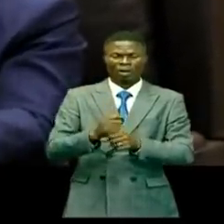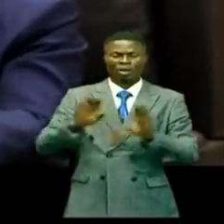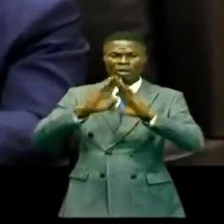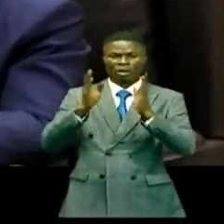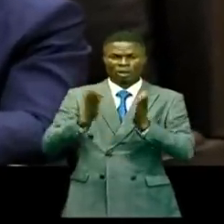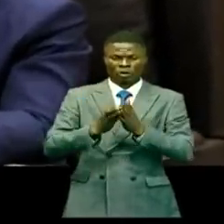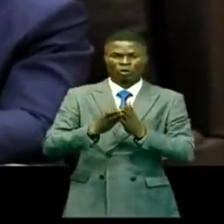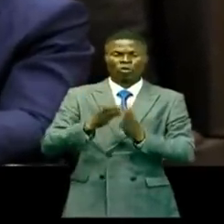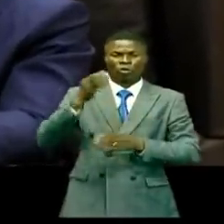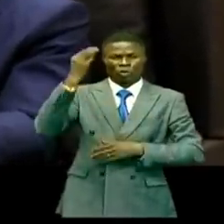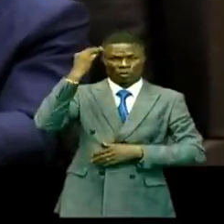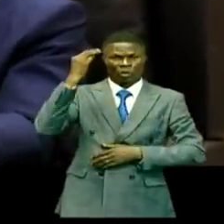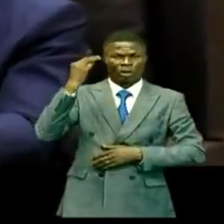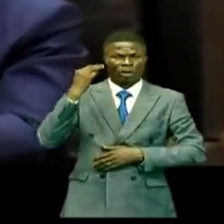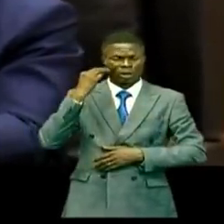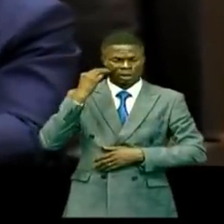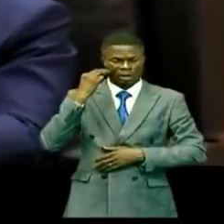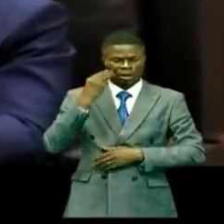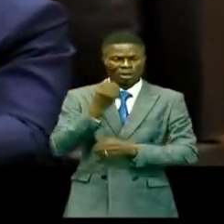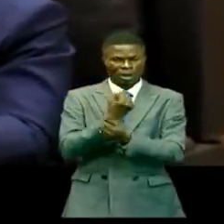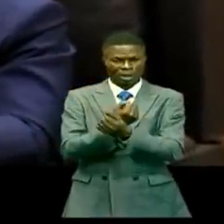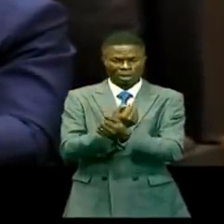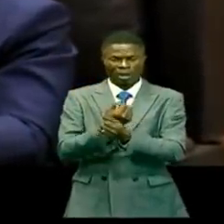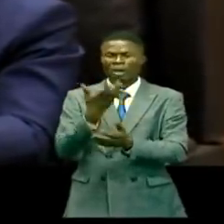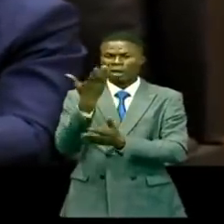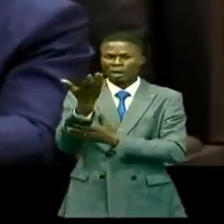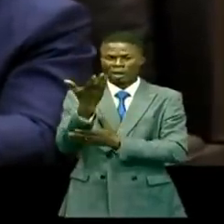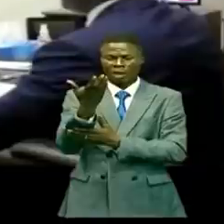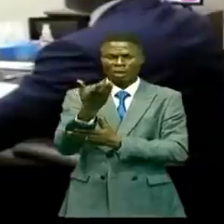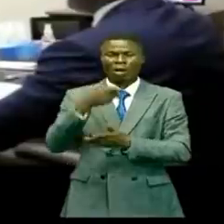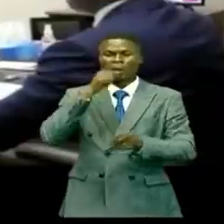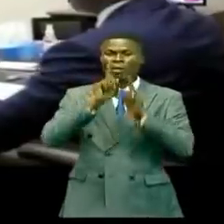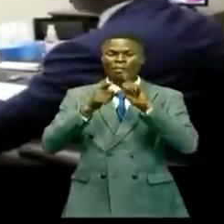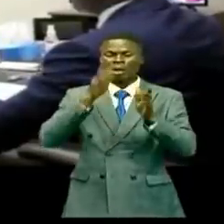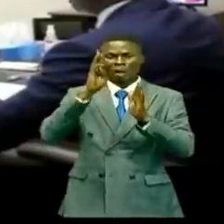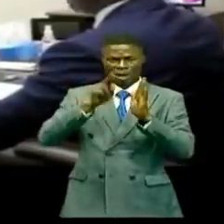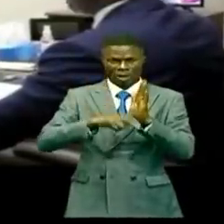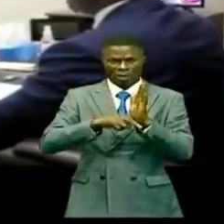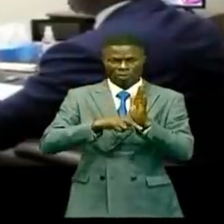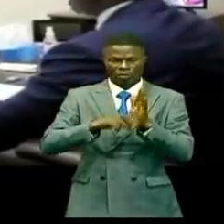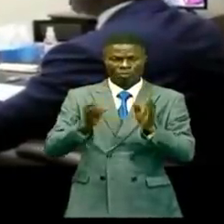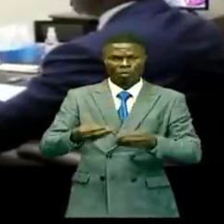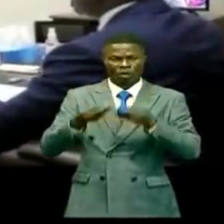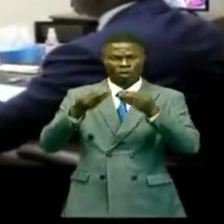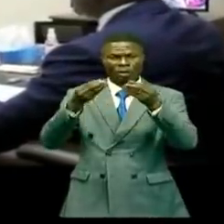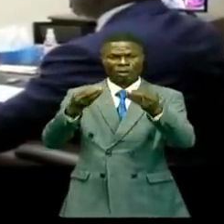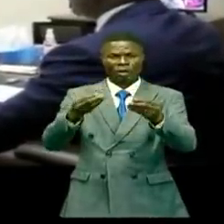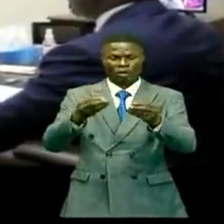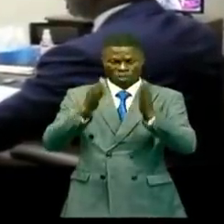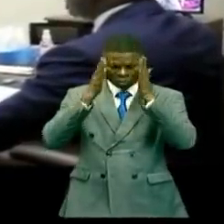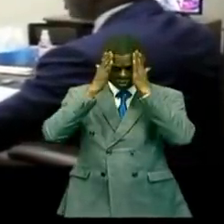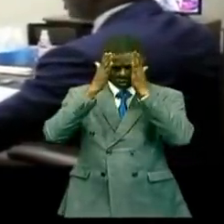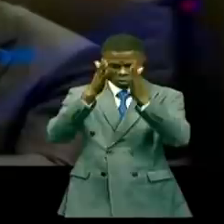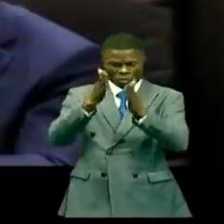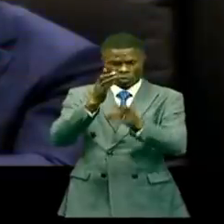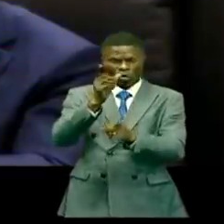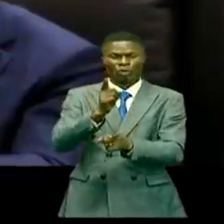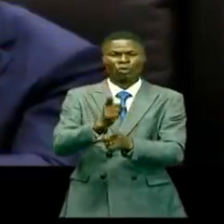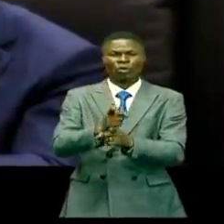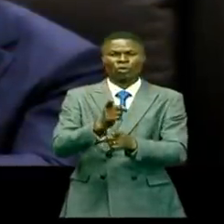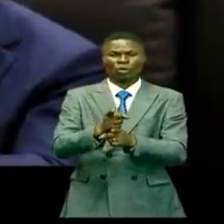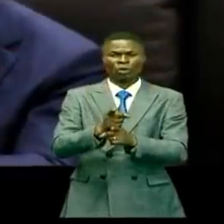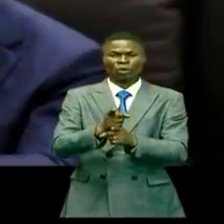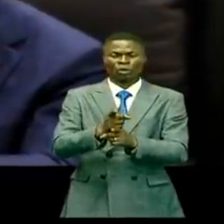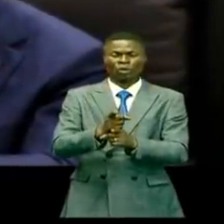gouvernement de suivre les pertinentes recommandations du Parlement et d'accorder une attention particulière